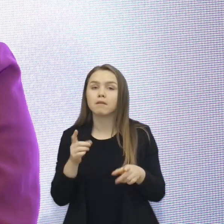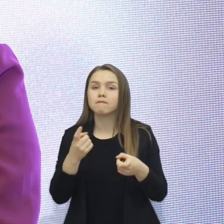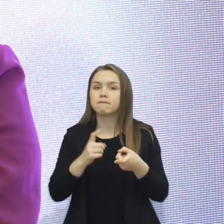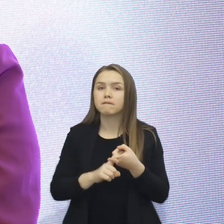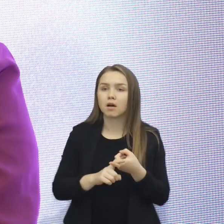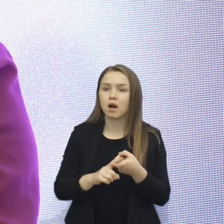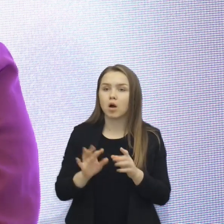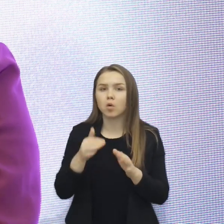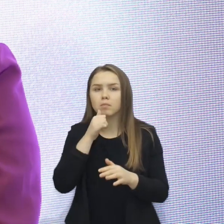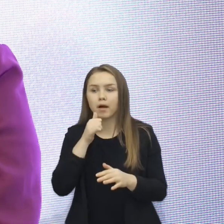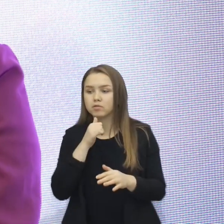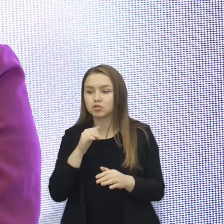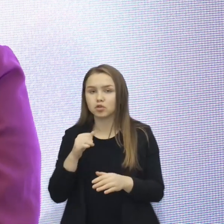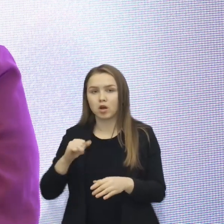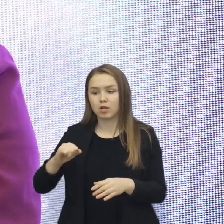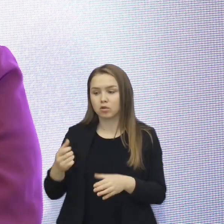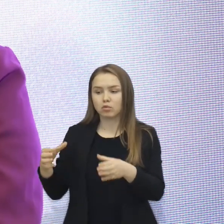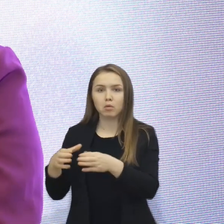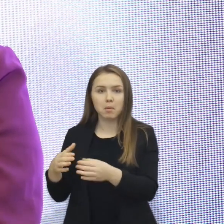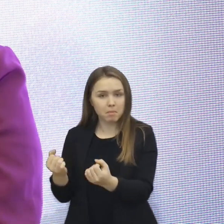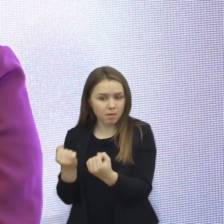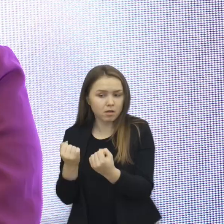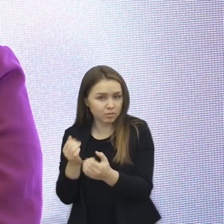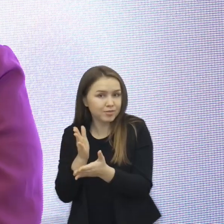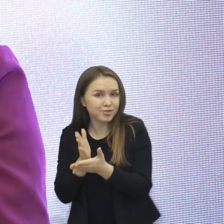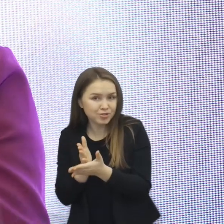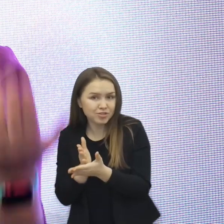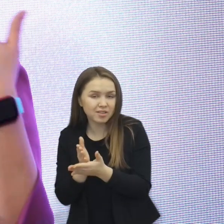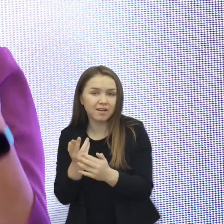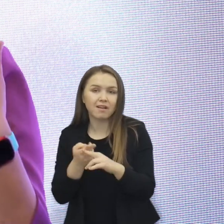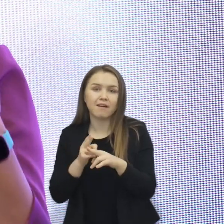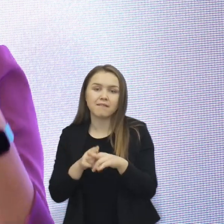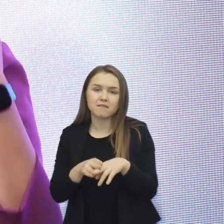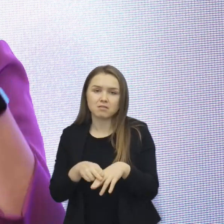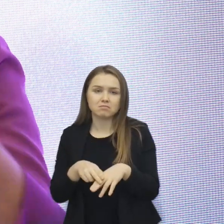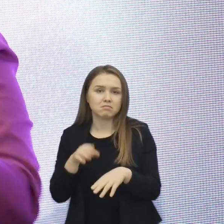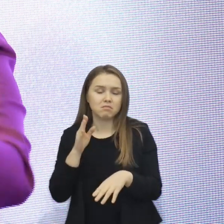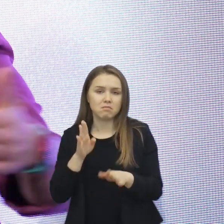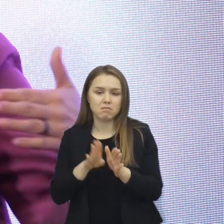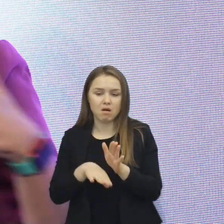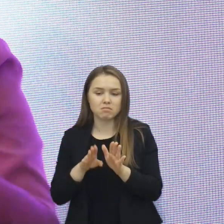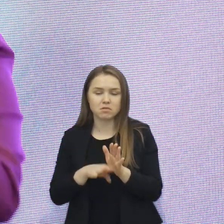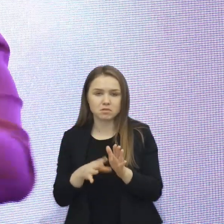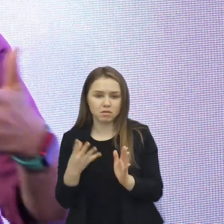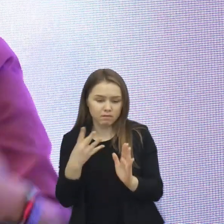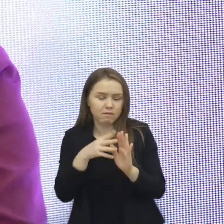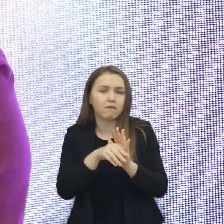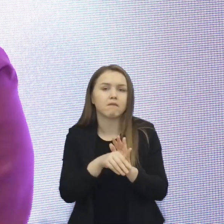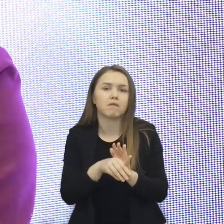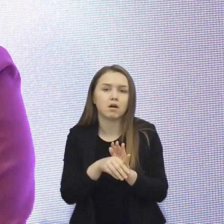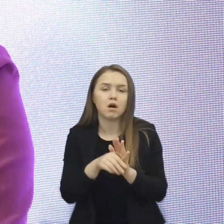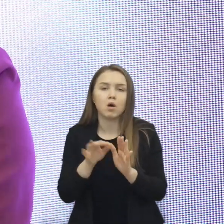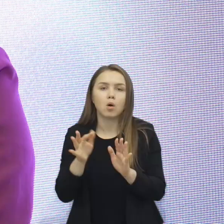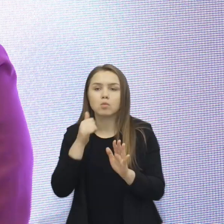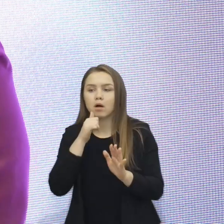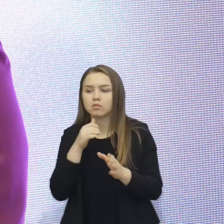palaiko. Jeigu tave palaiko tavo draugai, yra dar lengviau patekti į tai, nes tu gauni palaikymą iš tavo, grupės, kuri yra tau